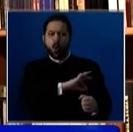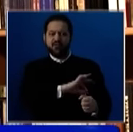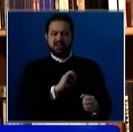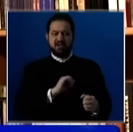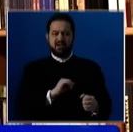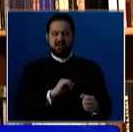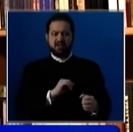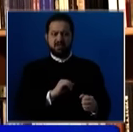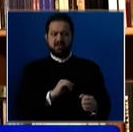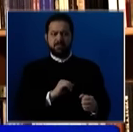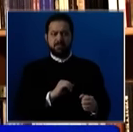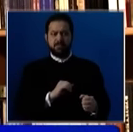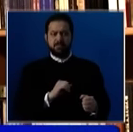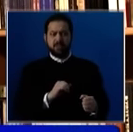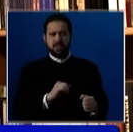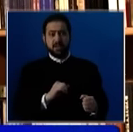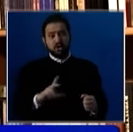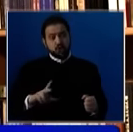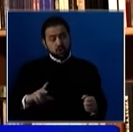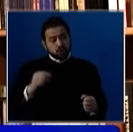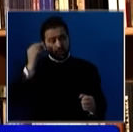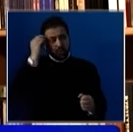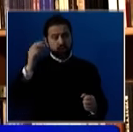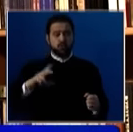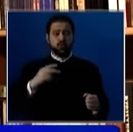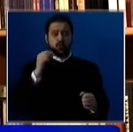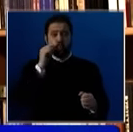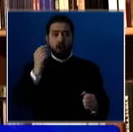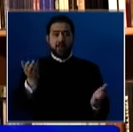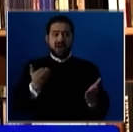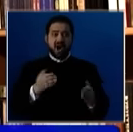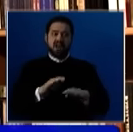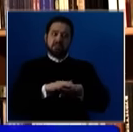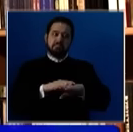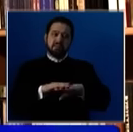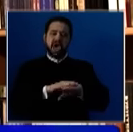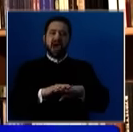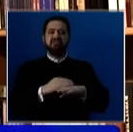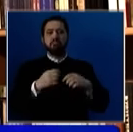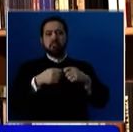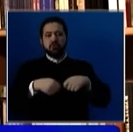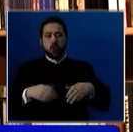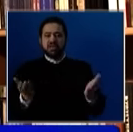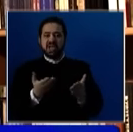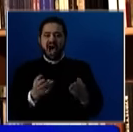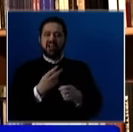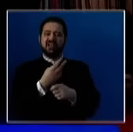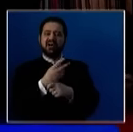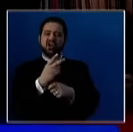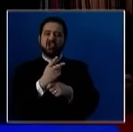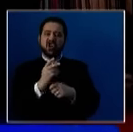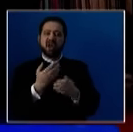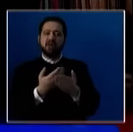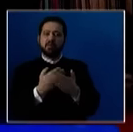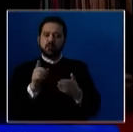care au o disponibilitate în a ierta extraordinară sau în a-și iertare, o disponibilitate de a se smeri care poate să fie